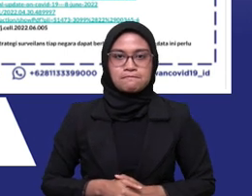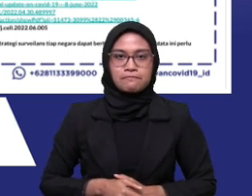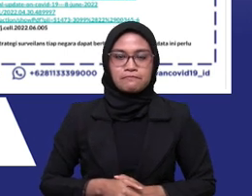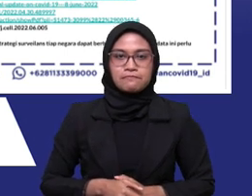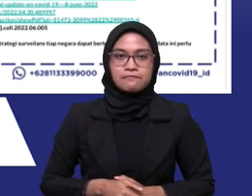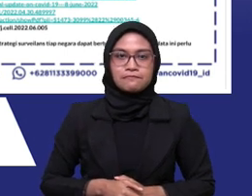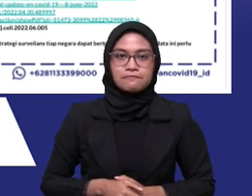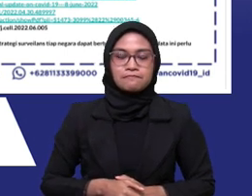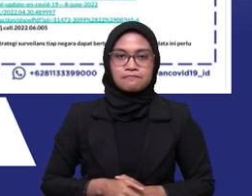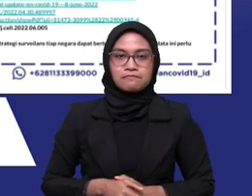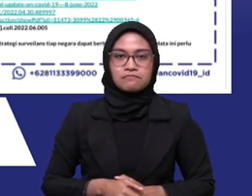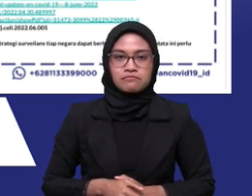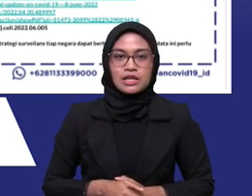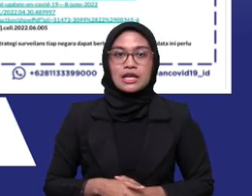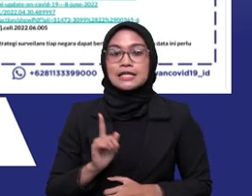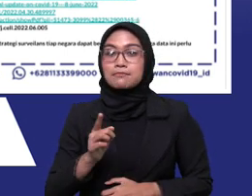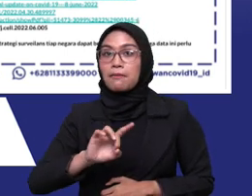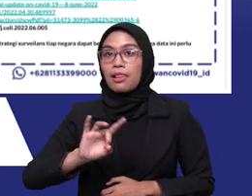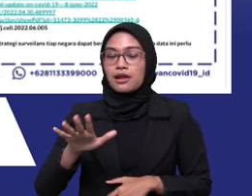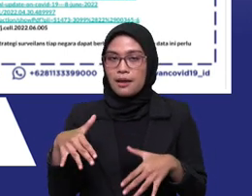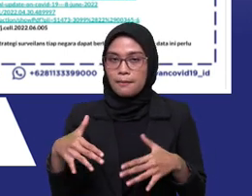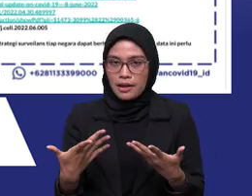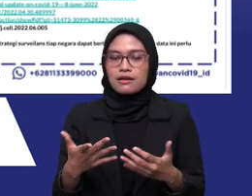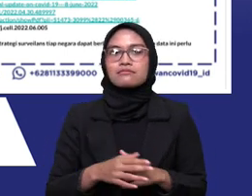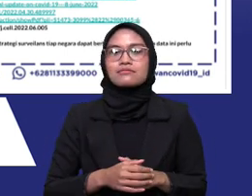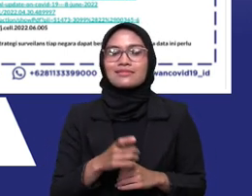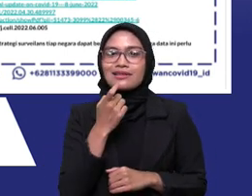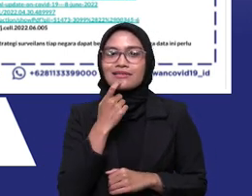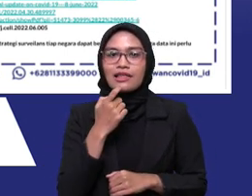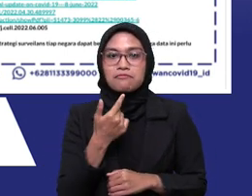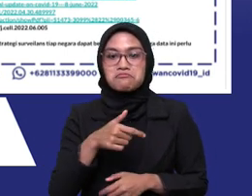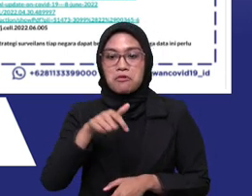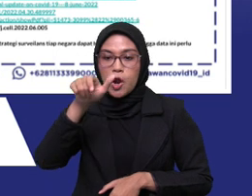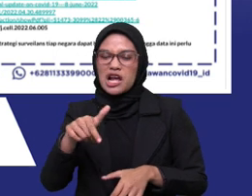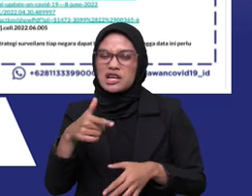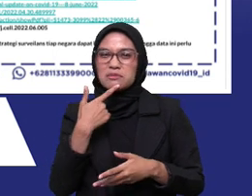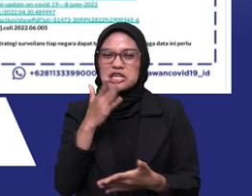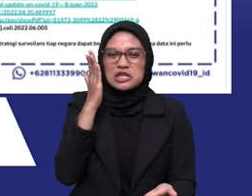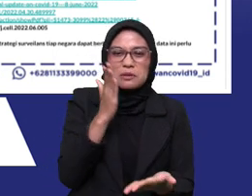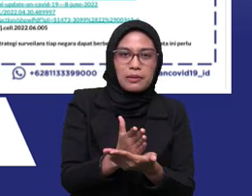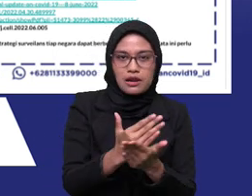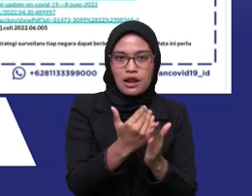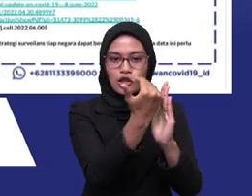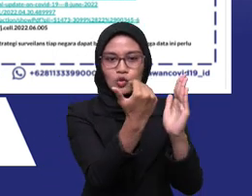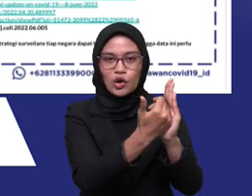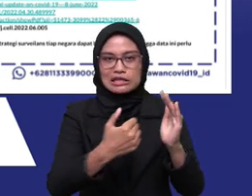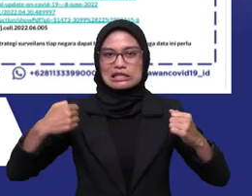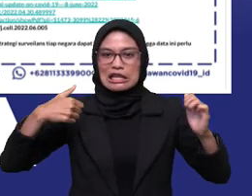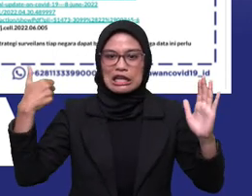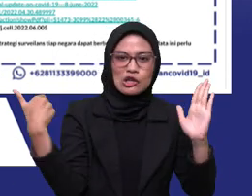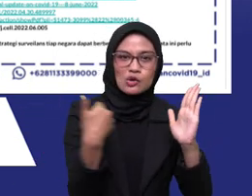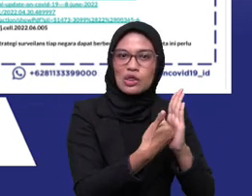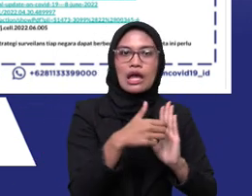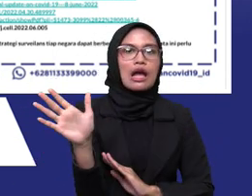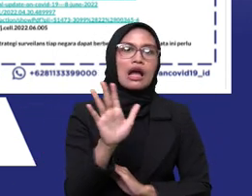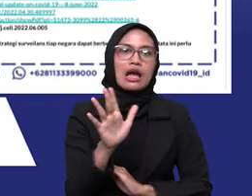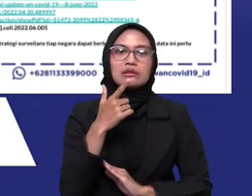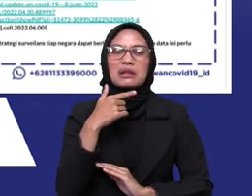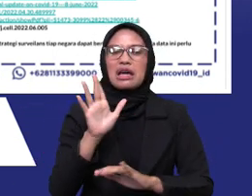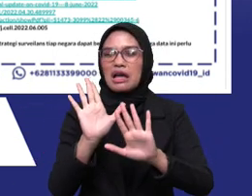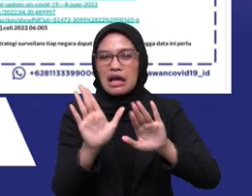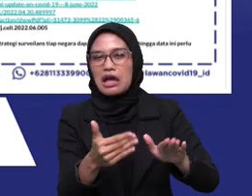yang berikutnya lagi adalah kedisiplinan protokol kesehatan yang mulai terlihat longgar di tengah masyarakat seiring dengan melandanya